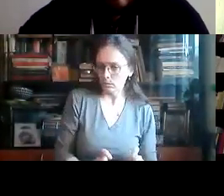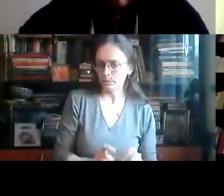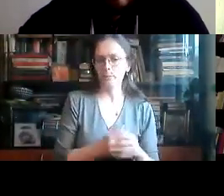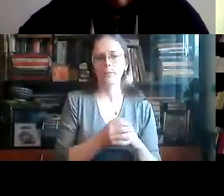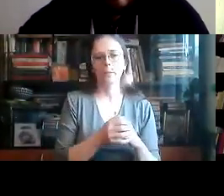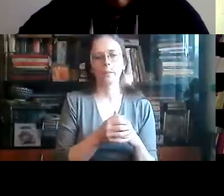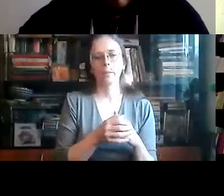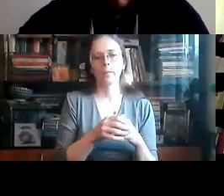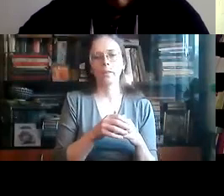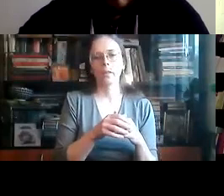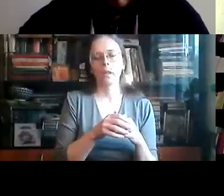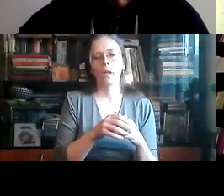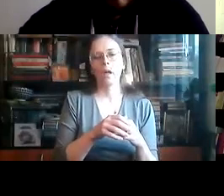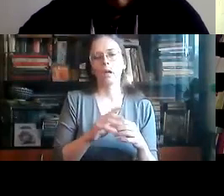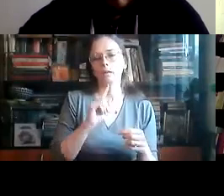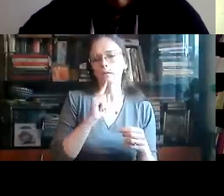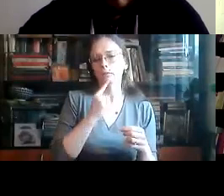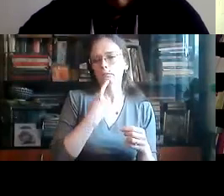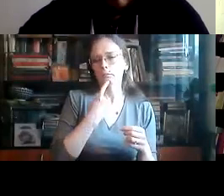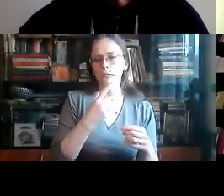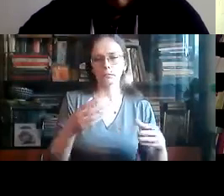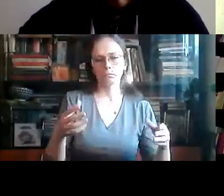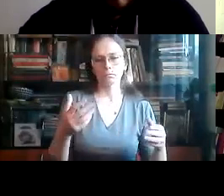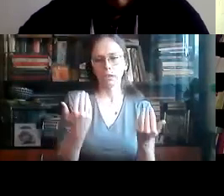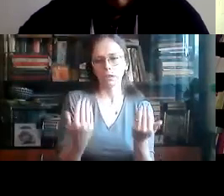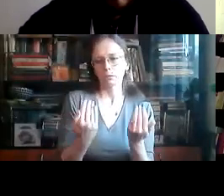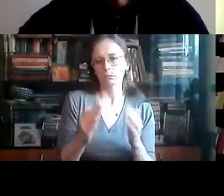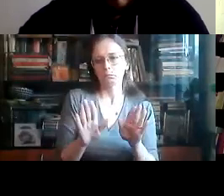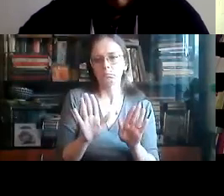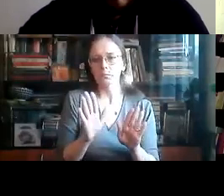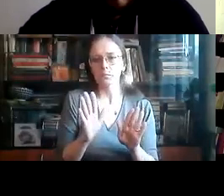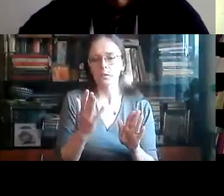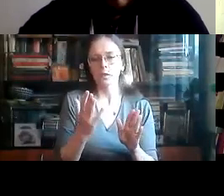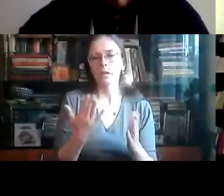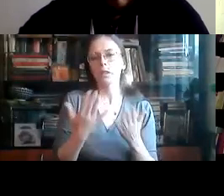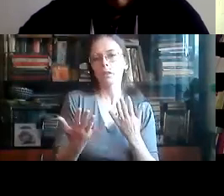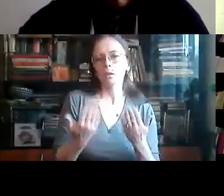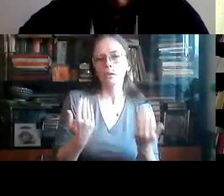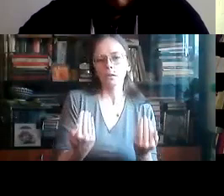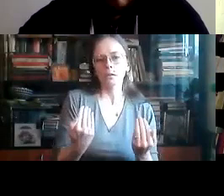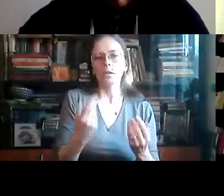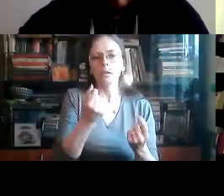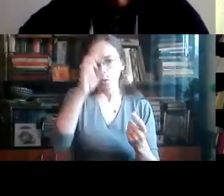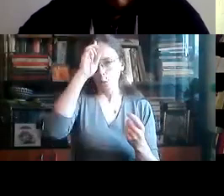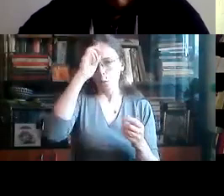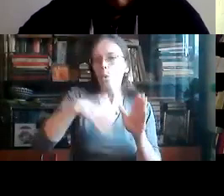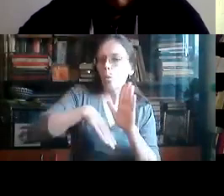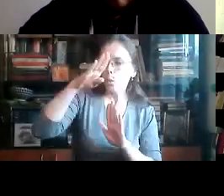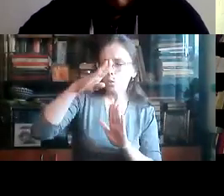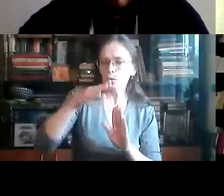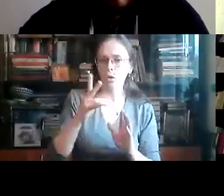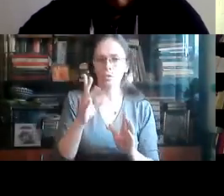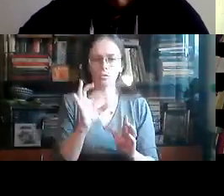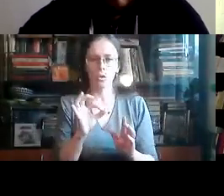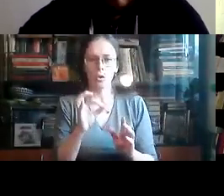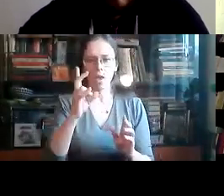ситуация такова, что государственным театрам еще получше, я думаю, что тут с господдержкой они выживут, а